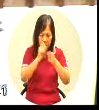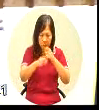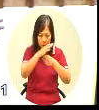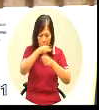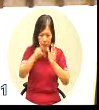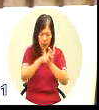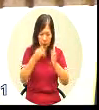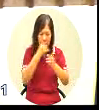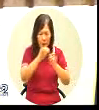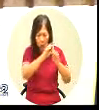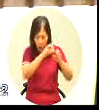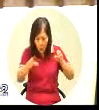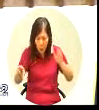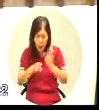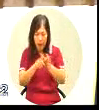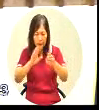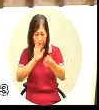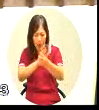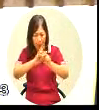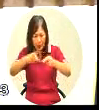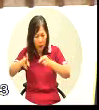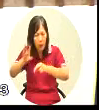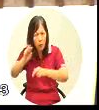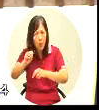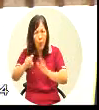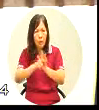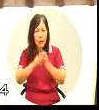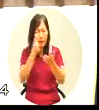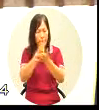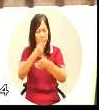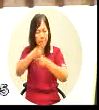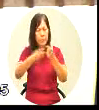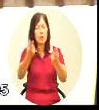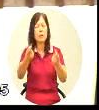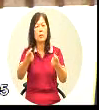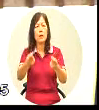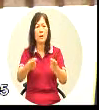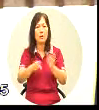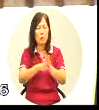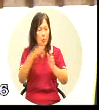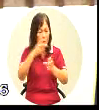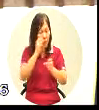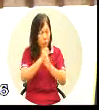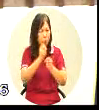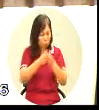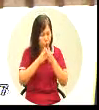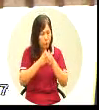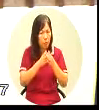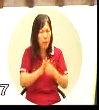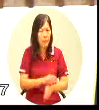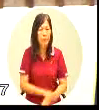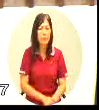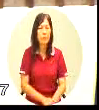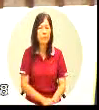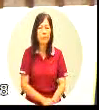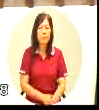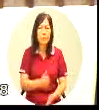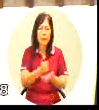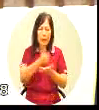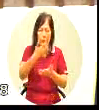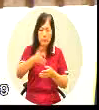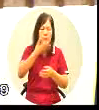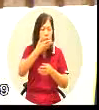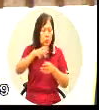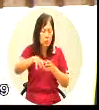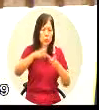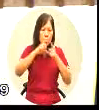一步的改善，因为现在还是每一年都在滑动哦。有没有必要来做？是请水利局答复一下。